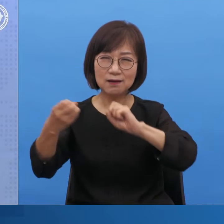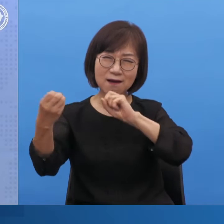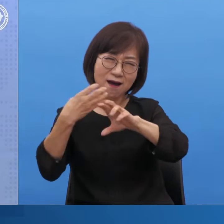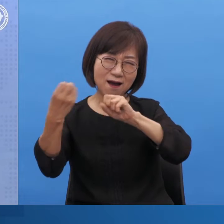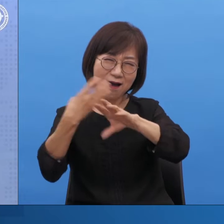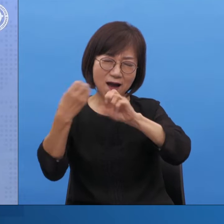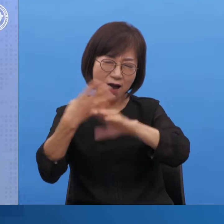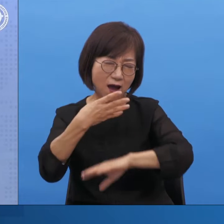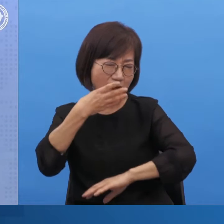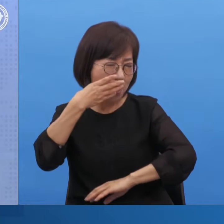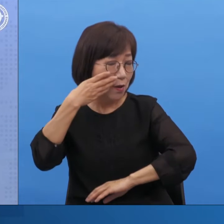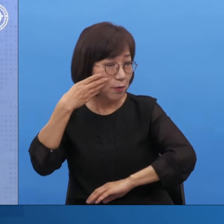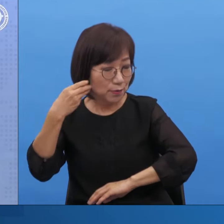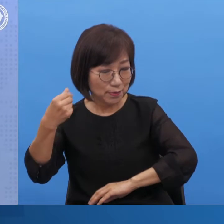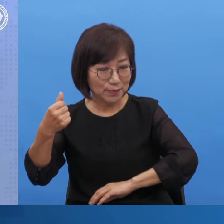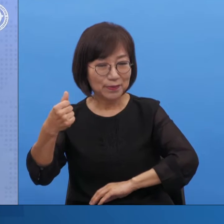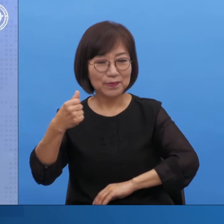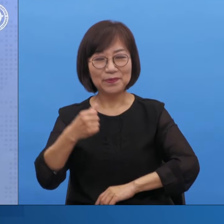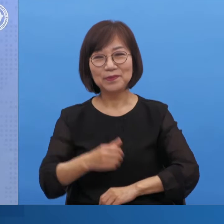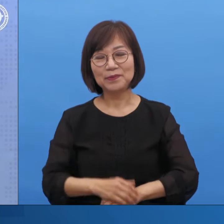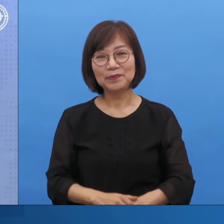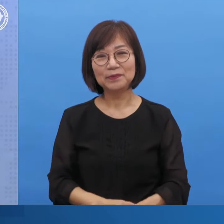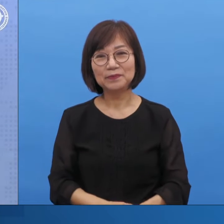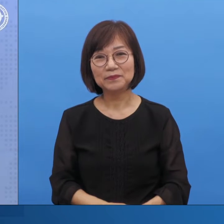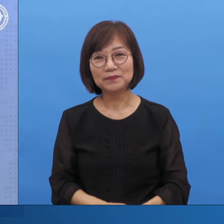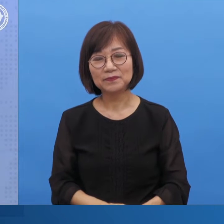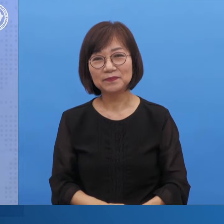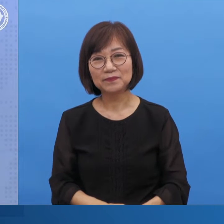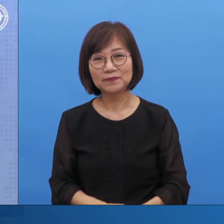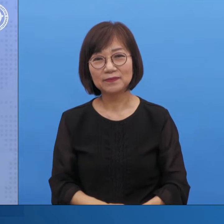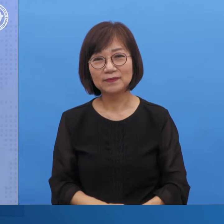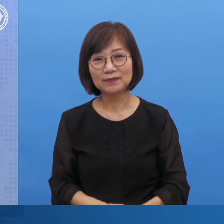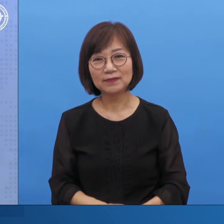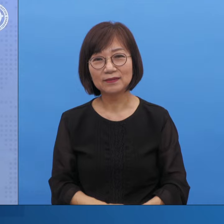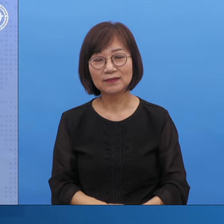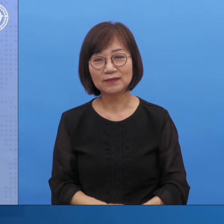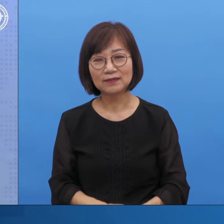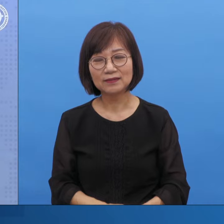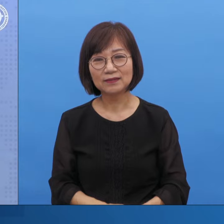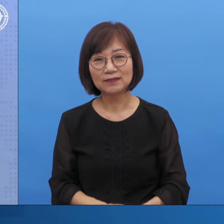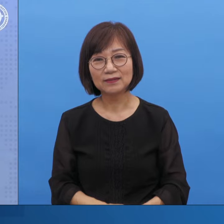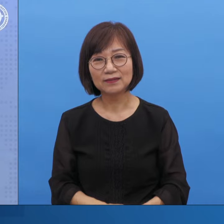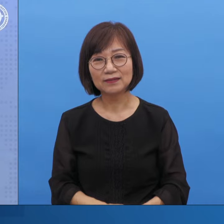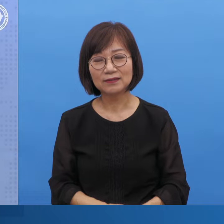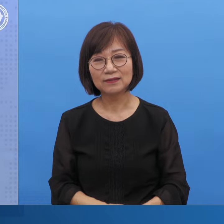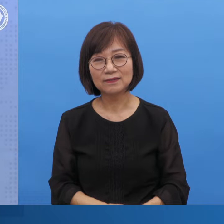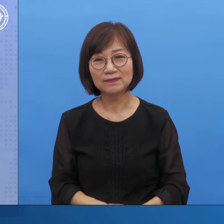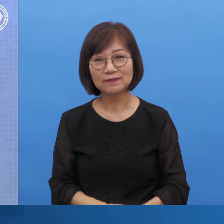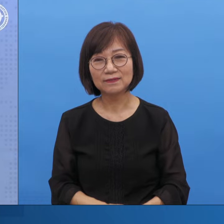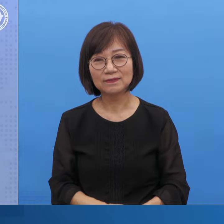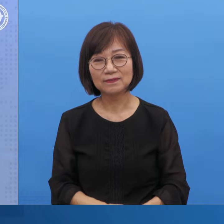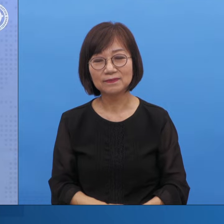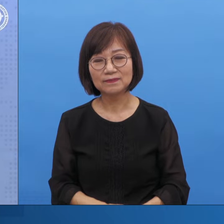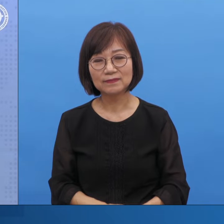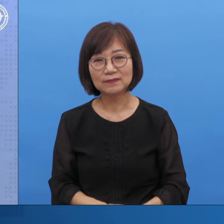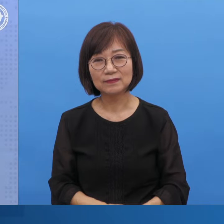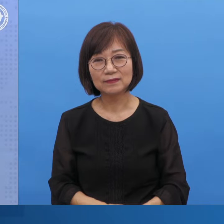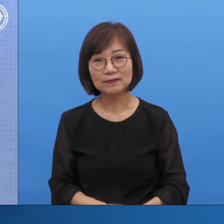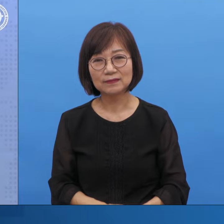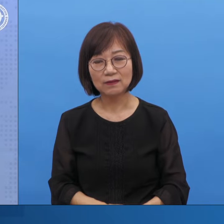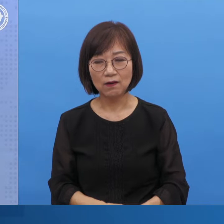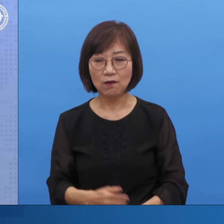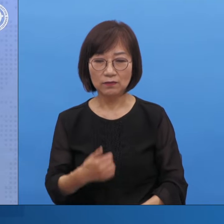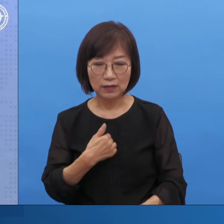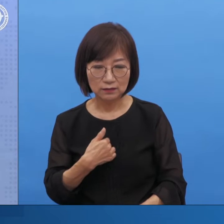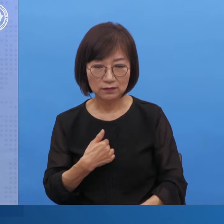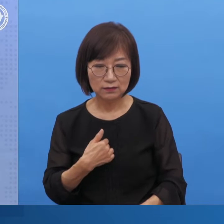telling you, I'm being honest, but truly that's when 그 많은 answers 사람들이 continue 이거 to come. 저래도 뭐 하는데 저는 그거 아니라고 봅니다. People 계속 do this 왔어요.